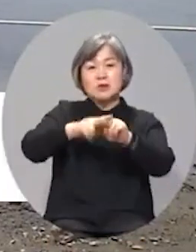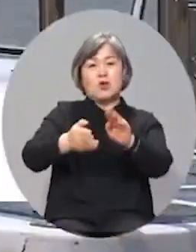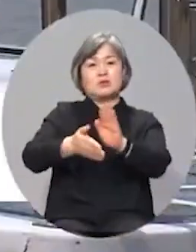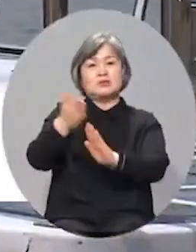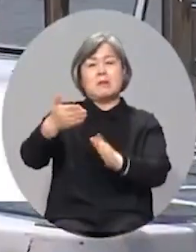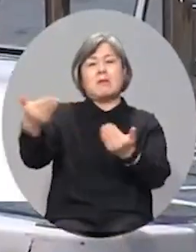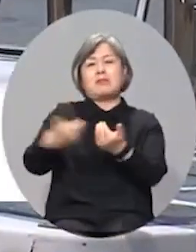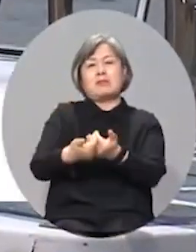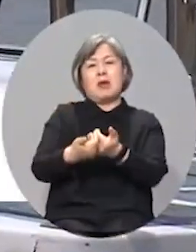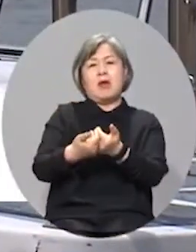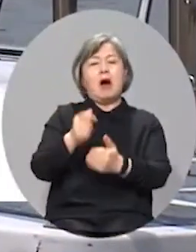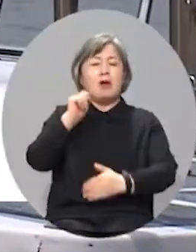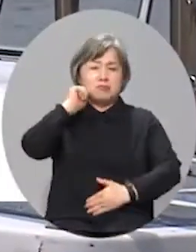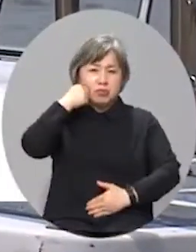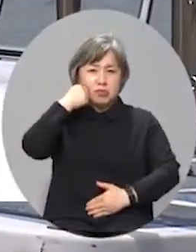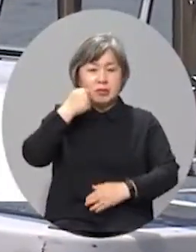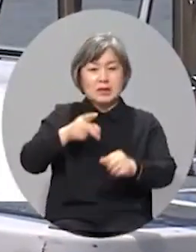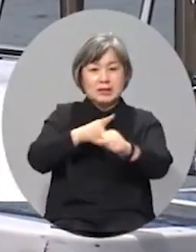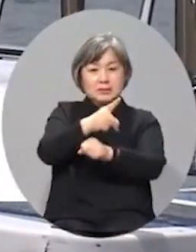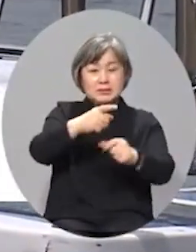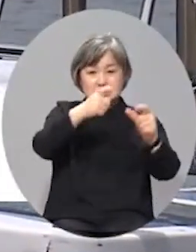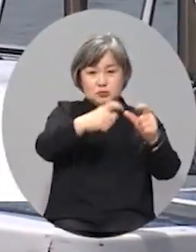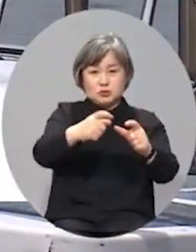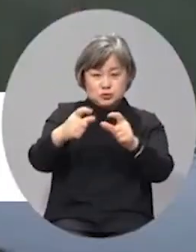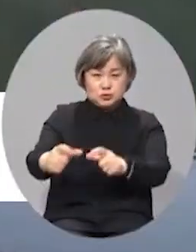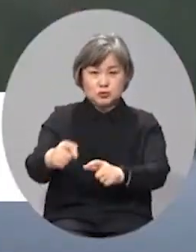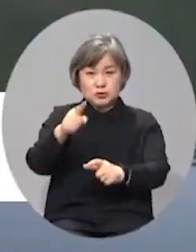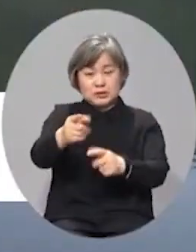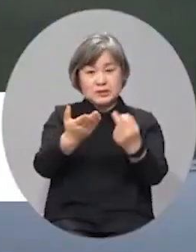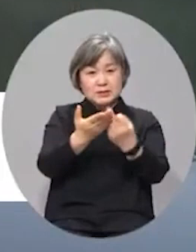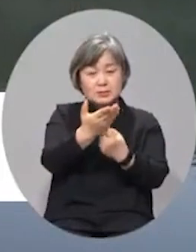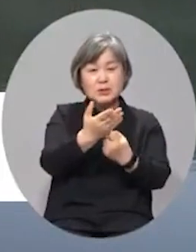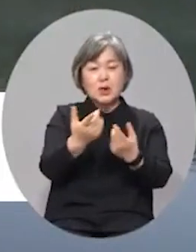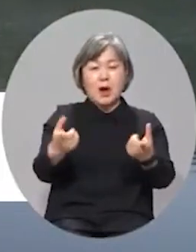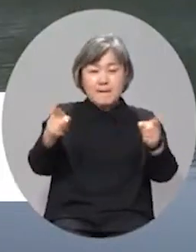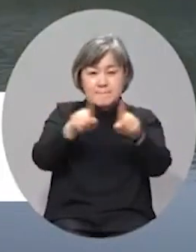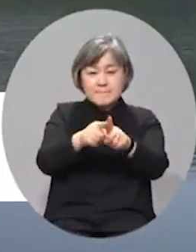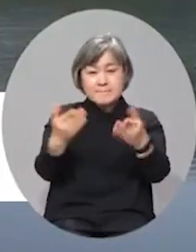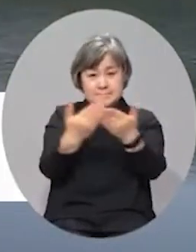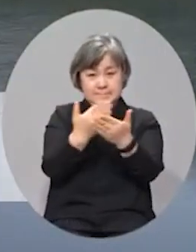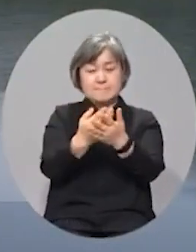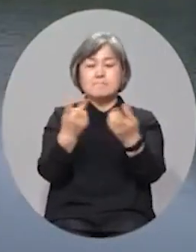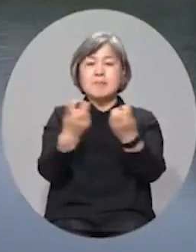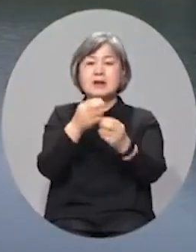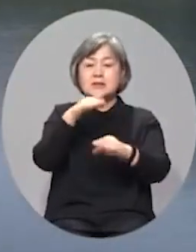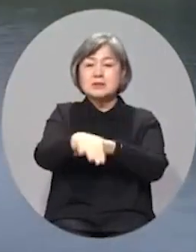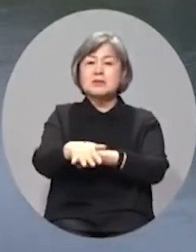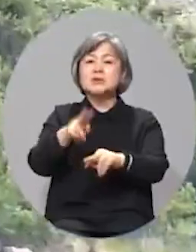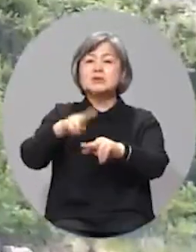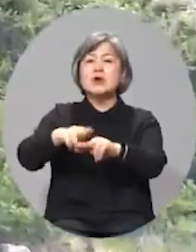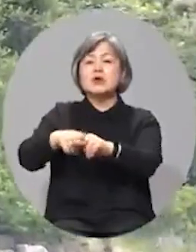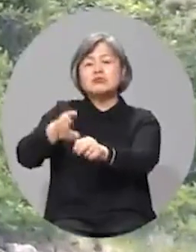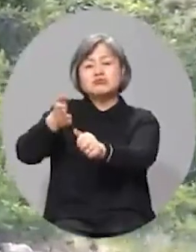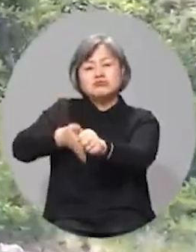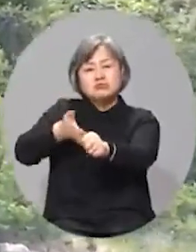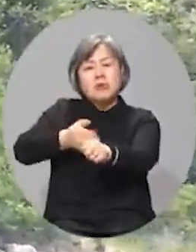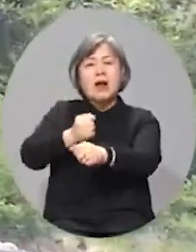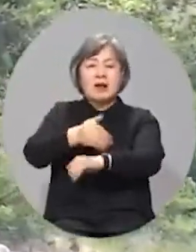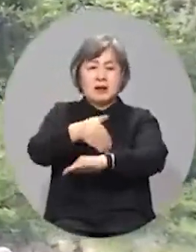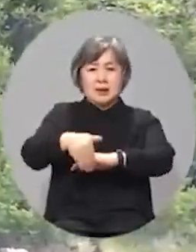반대로 막혀 있는 상황. 임실군은 옥정호 내 섬들을 공동 개발하는 방식으로 정읍시에 협조를 구할